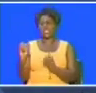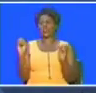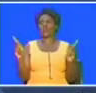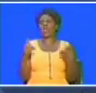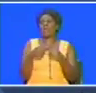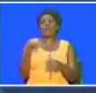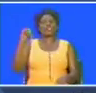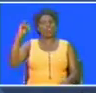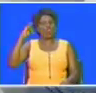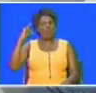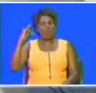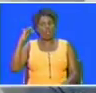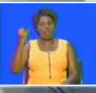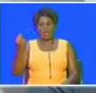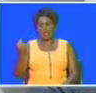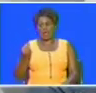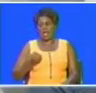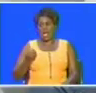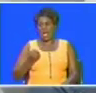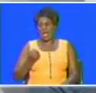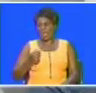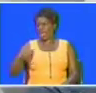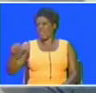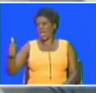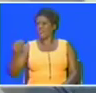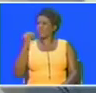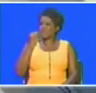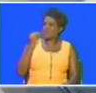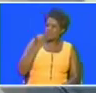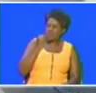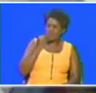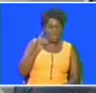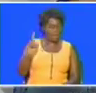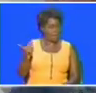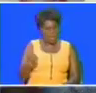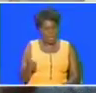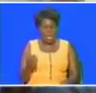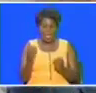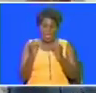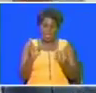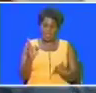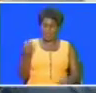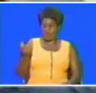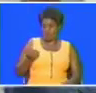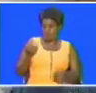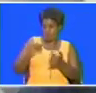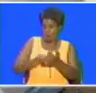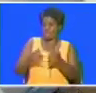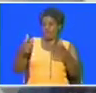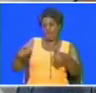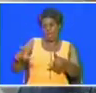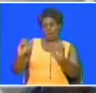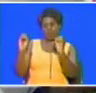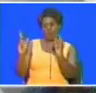Lakini sio kupiga simu kuuliza msichana mambo yale hayafai, mambo ya chakula, mambo sijui kuna nini. Kama mke wako amekupa ruhusa ni